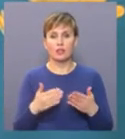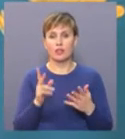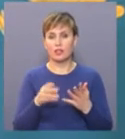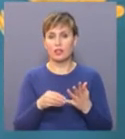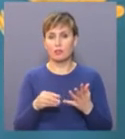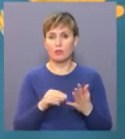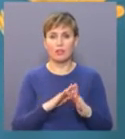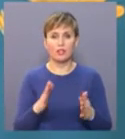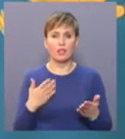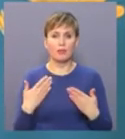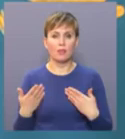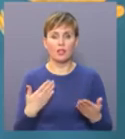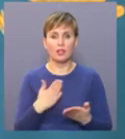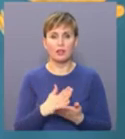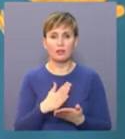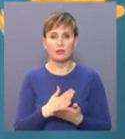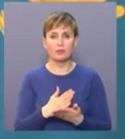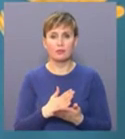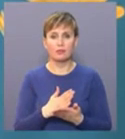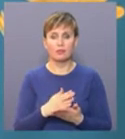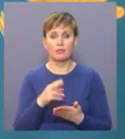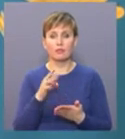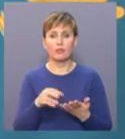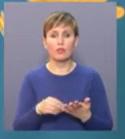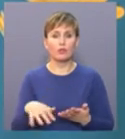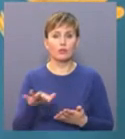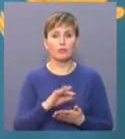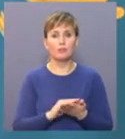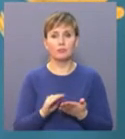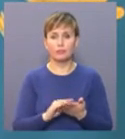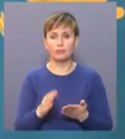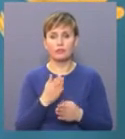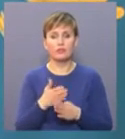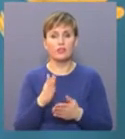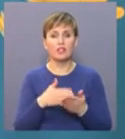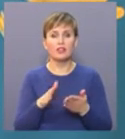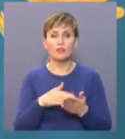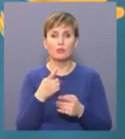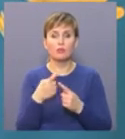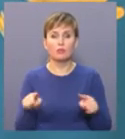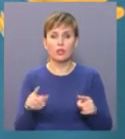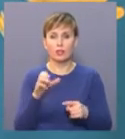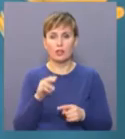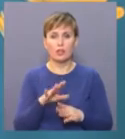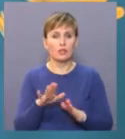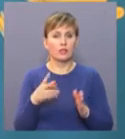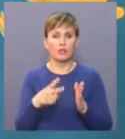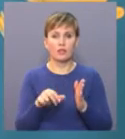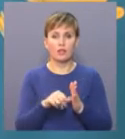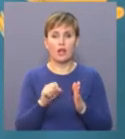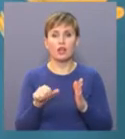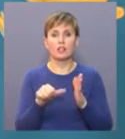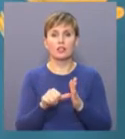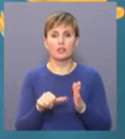имеет. Про землю пишет абсолютно другая статья. Не 26-я, а